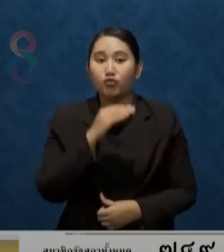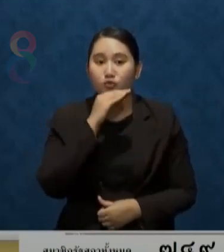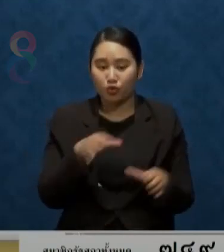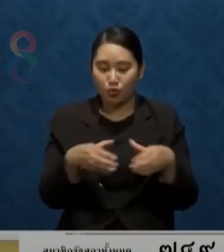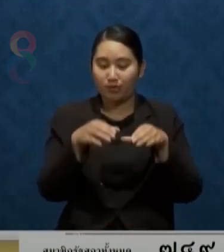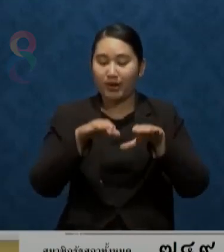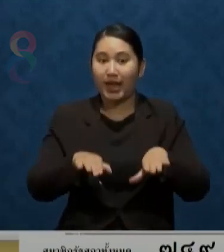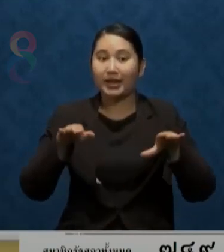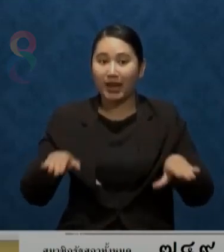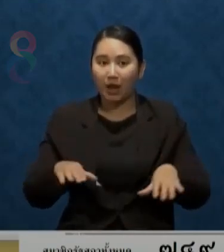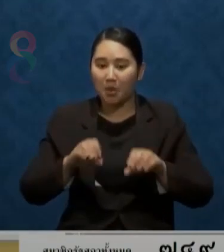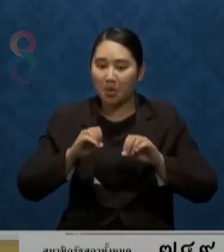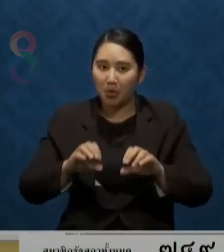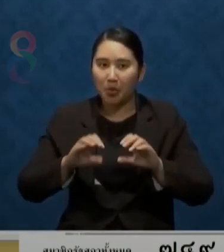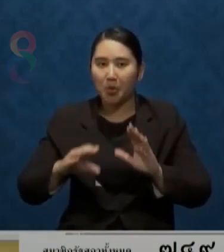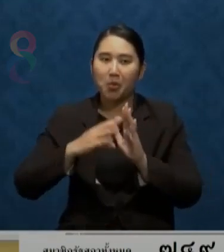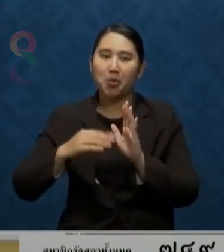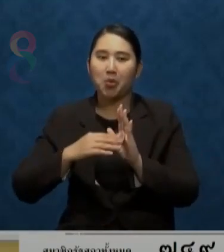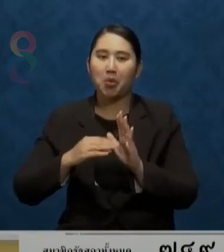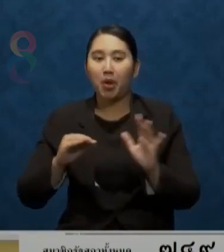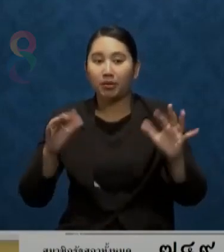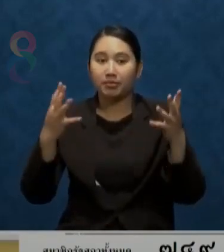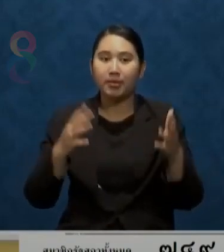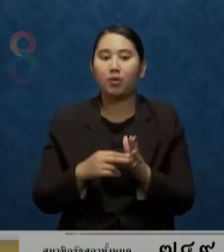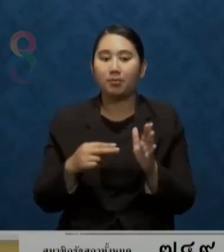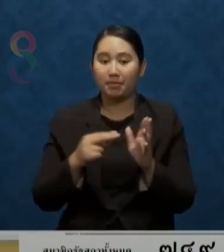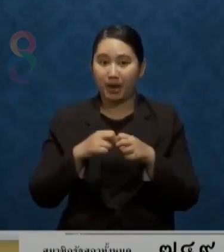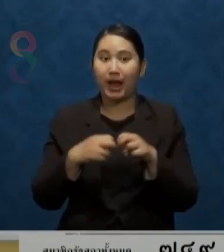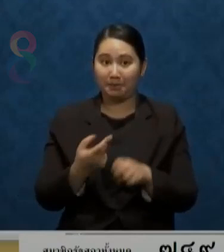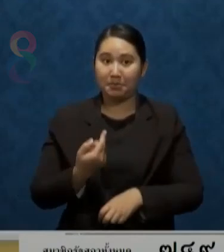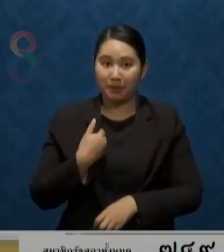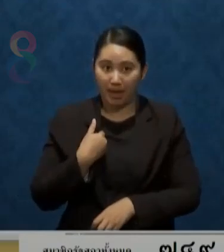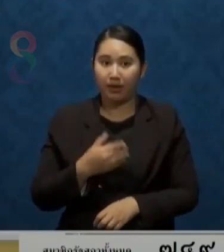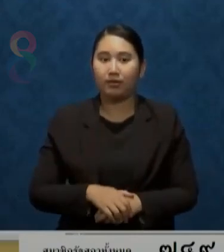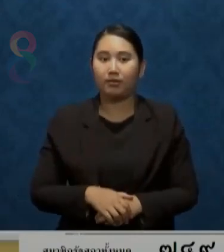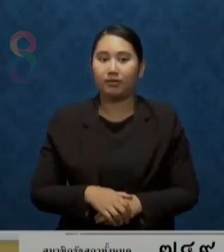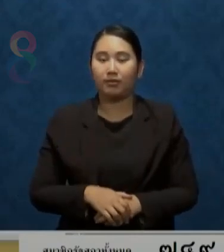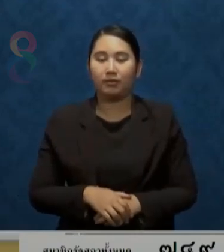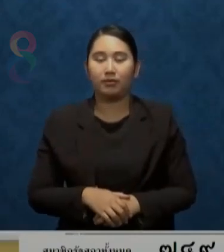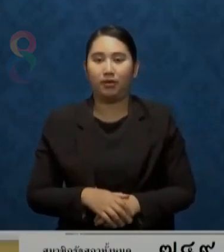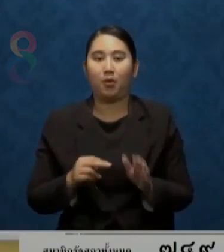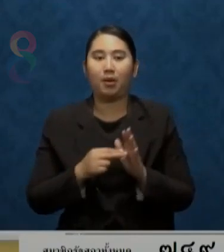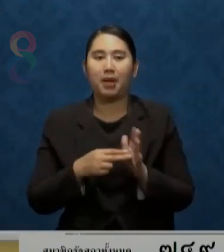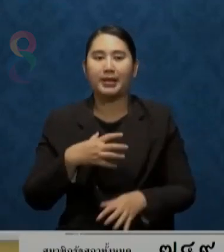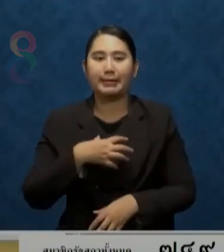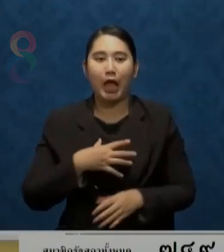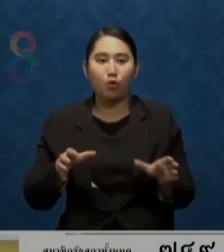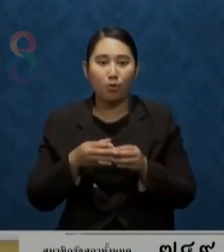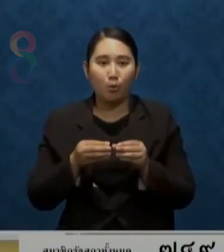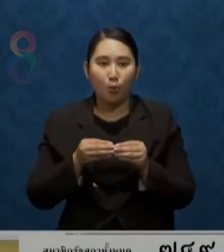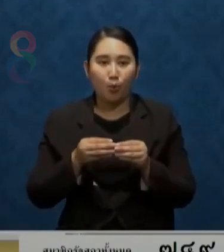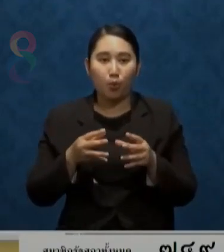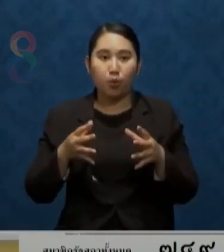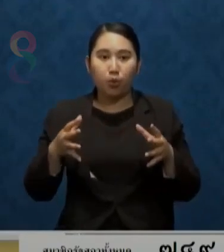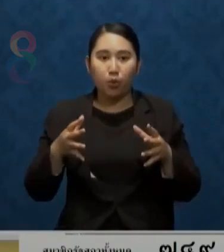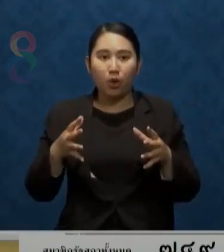านี้คนเหล่านี้ไม่ถูกยุยงส่งเสริมครับมันจะเกิดเรื่องเหล่านี้ไหมเพียงเพื่อต้องการจะได้มวลชนเล